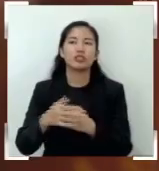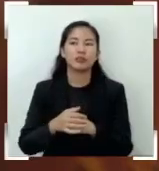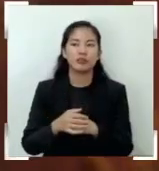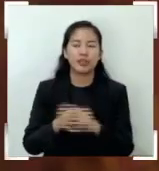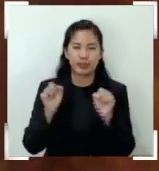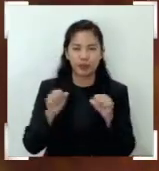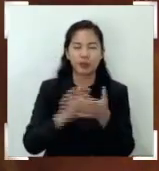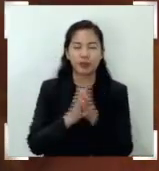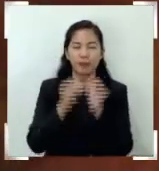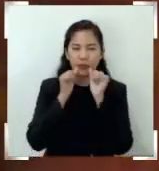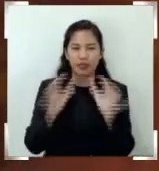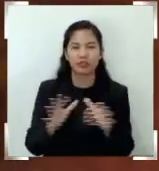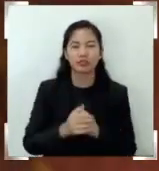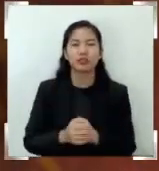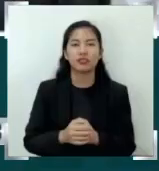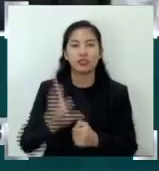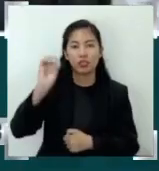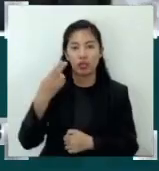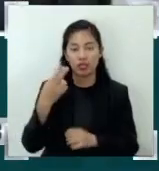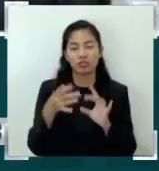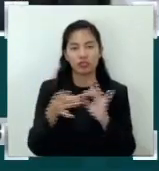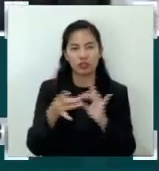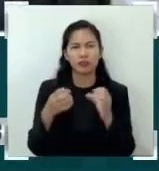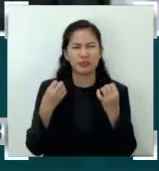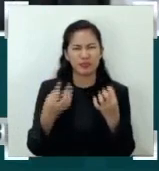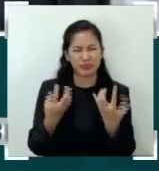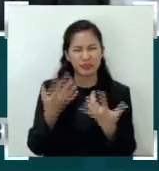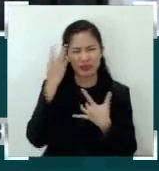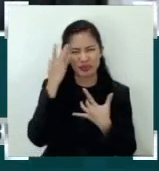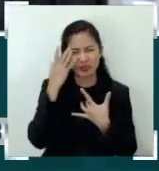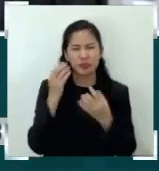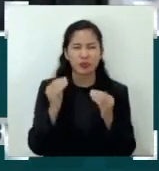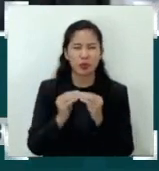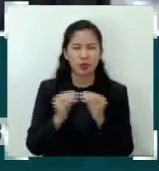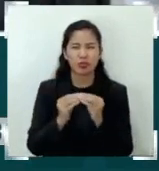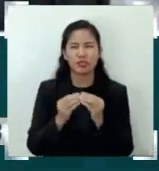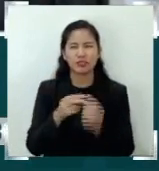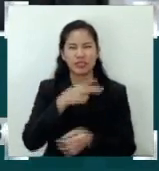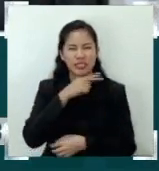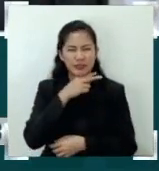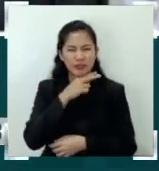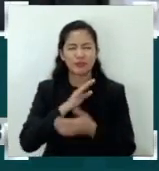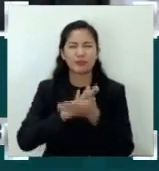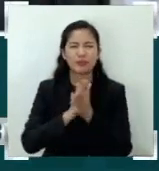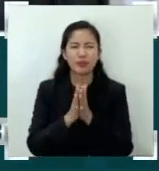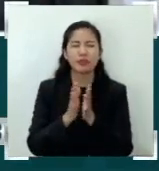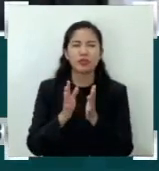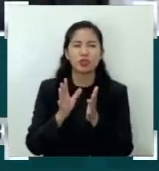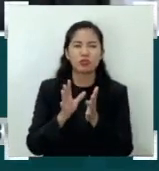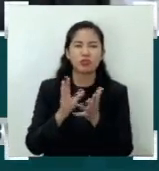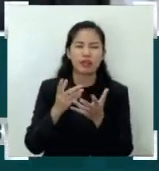expert. Maraming infections, mas marami pong tsansa ang virus na magkaroon ng replication, which is their cycle,